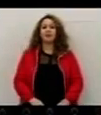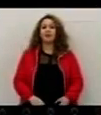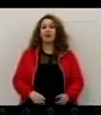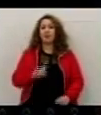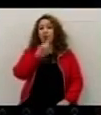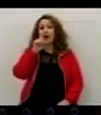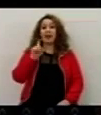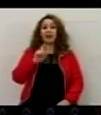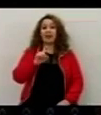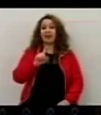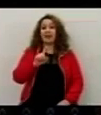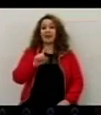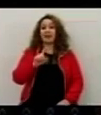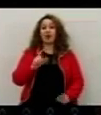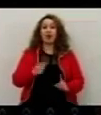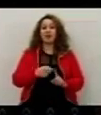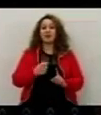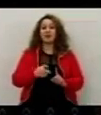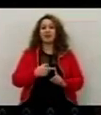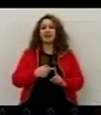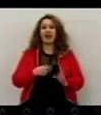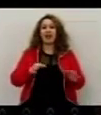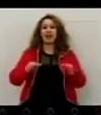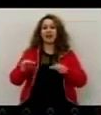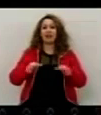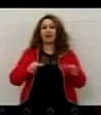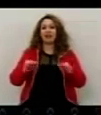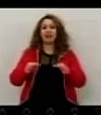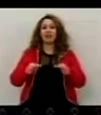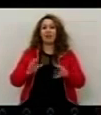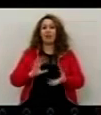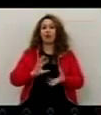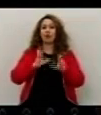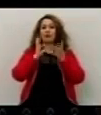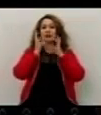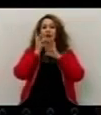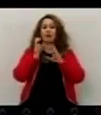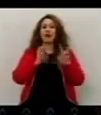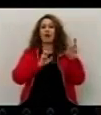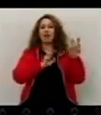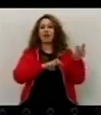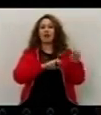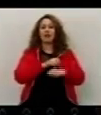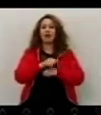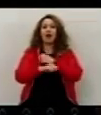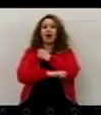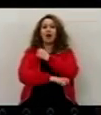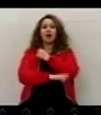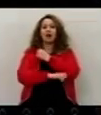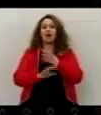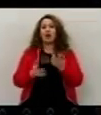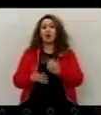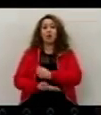بطرحه، والمتعلق بالإجراءات المتخذة من أجل تطوير الزراعة الصحراوية والتدابير المحفزة